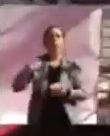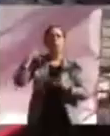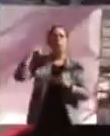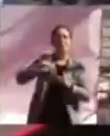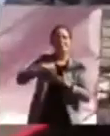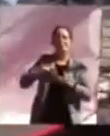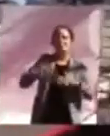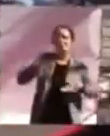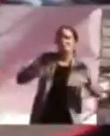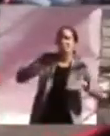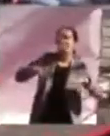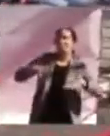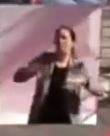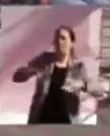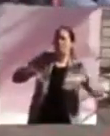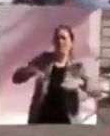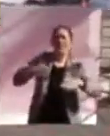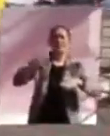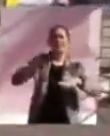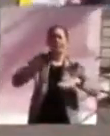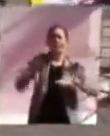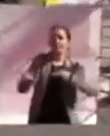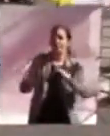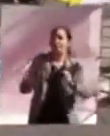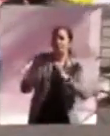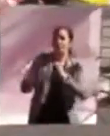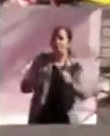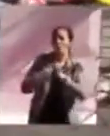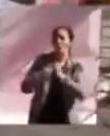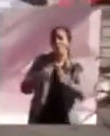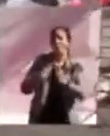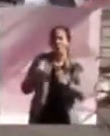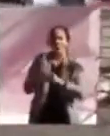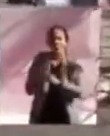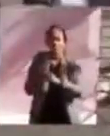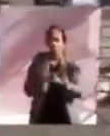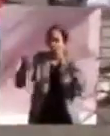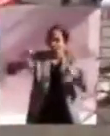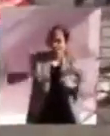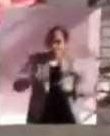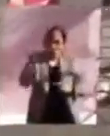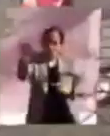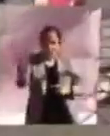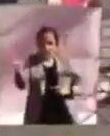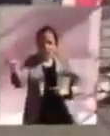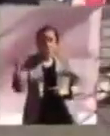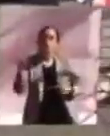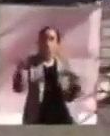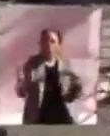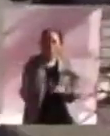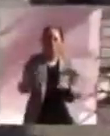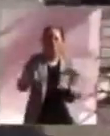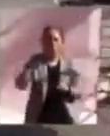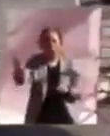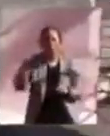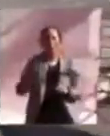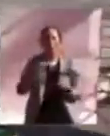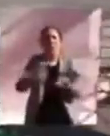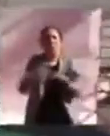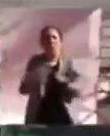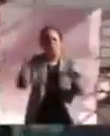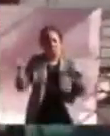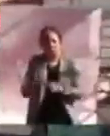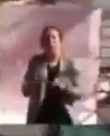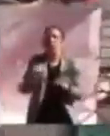le persone sono costrette a combattere con altri che come loro hanno semplicemente il problema di dover vivere e di lavorare